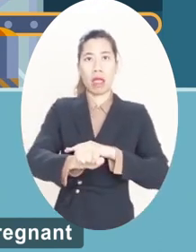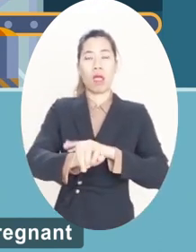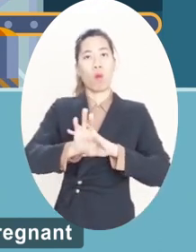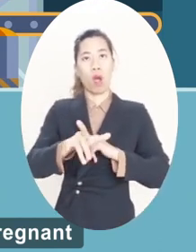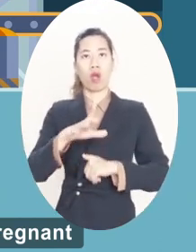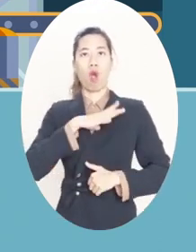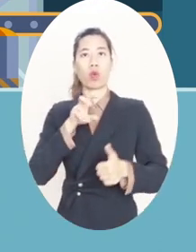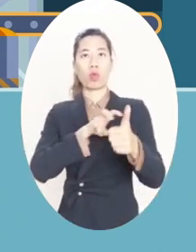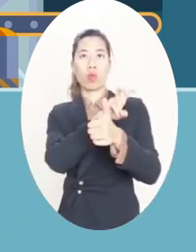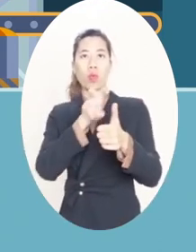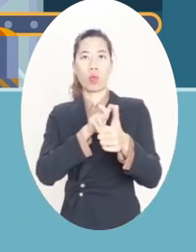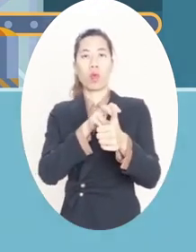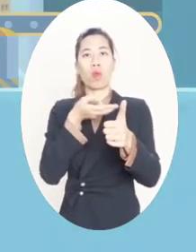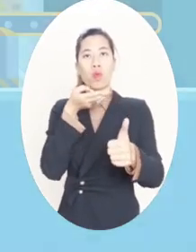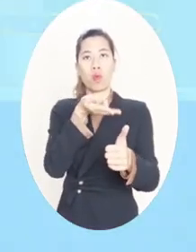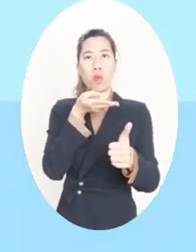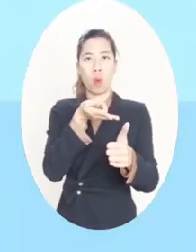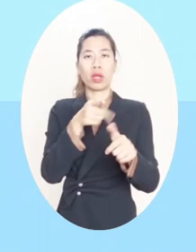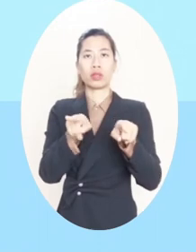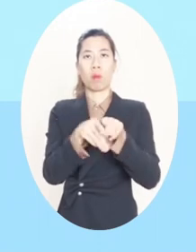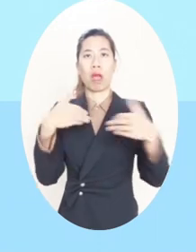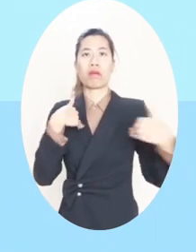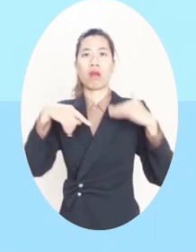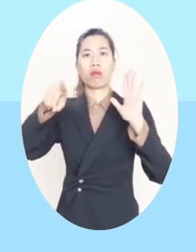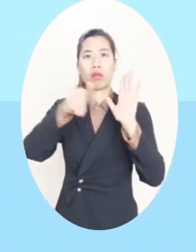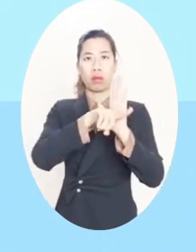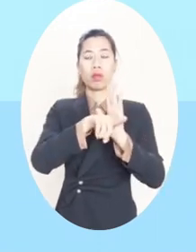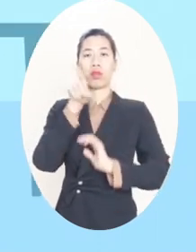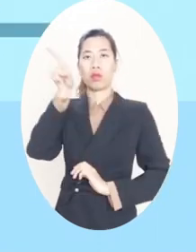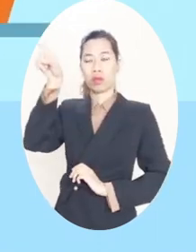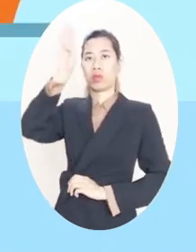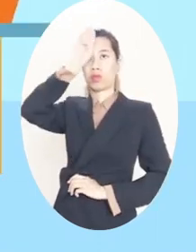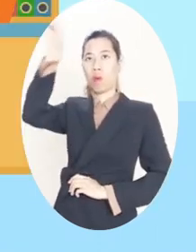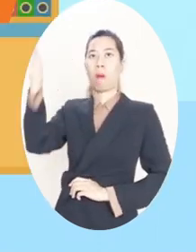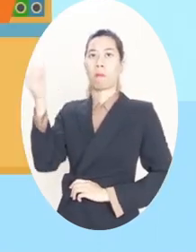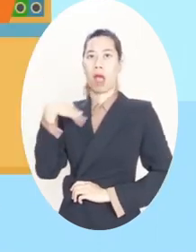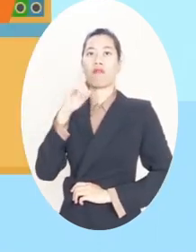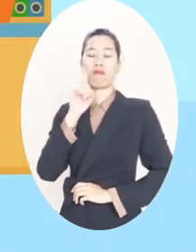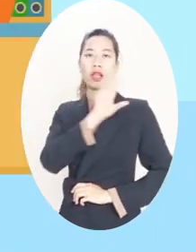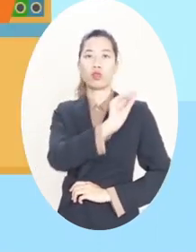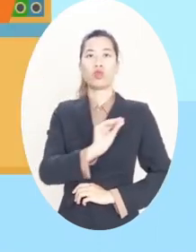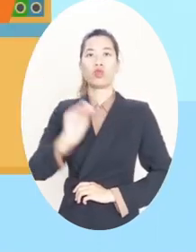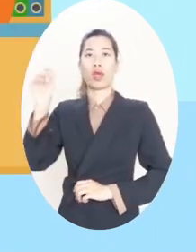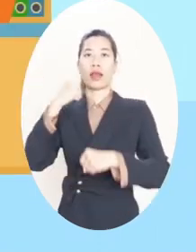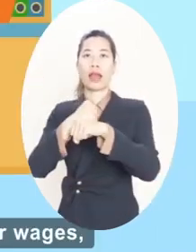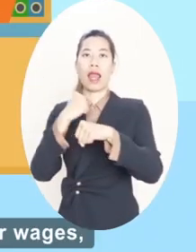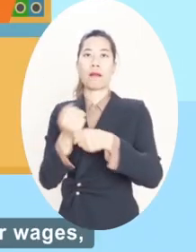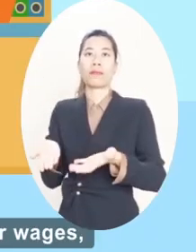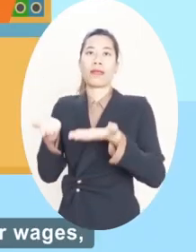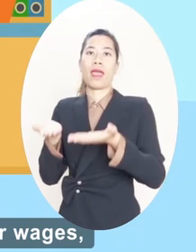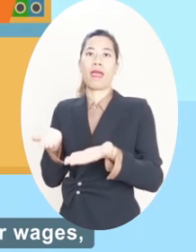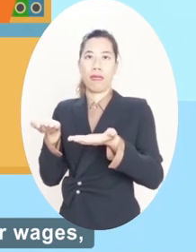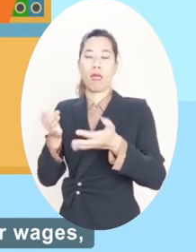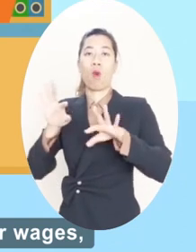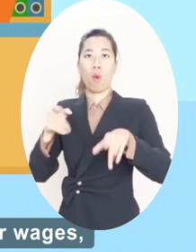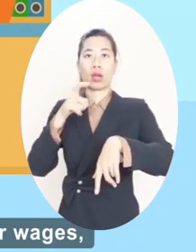con khi mang thai và có thông báo cho người sử dụng lao động biết thì được người sử dụng lao động chuyển sang làm công việc nhẹ hơn, an toàn hơn hoặc